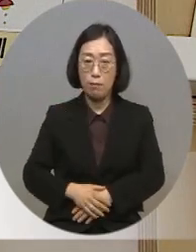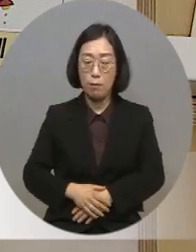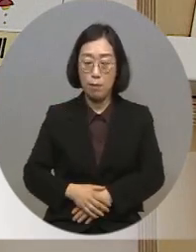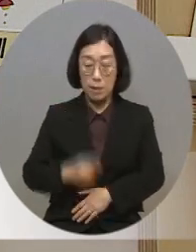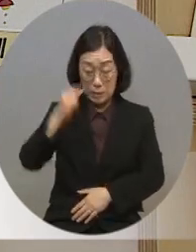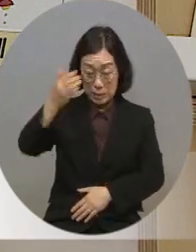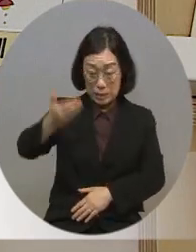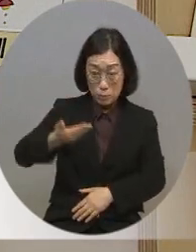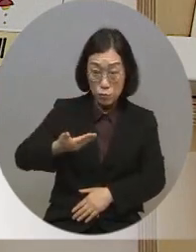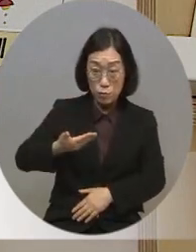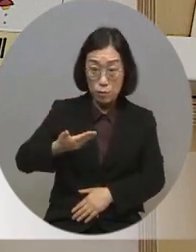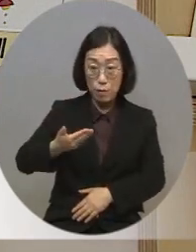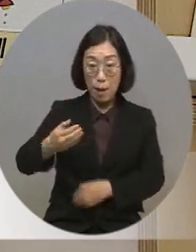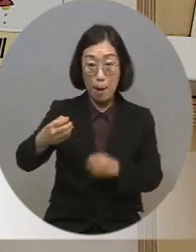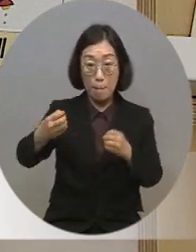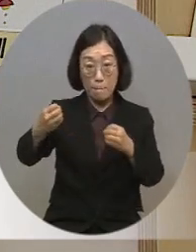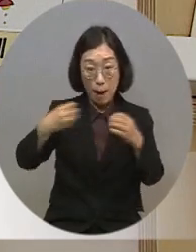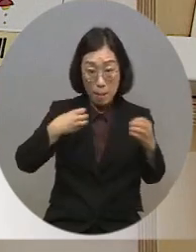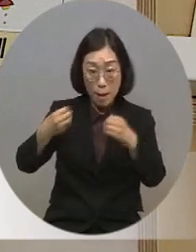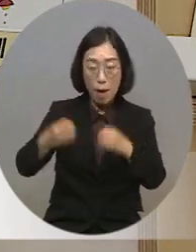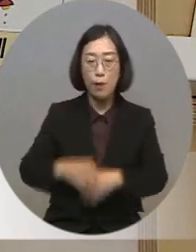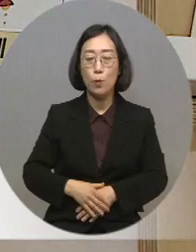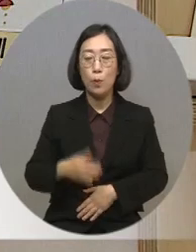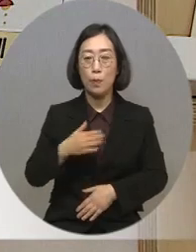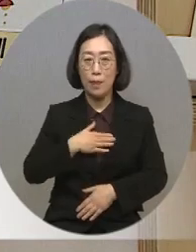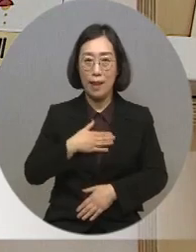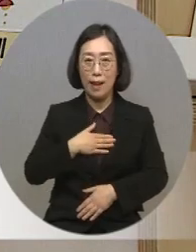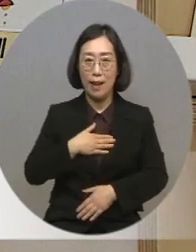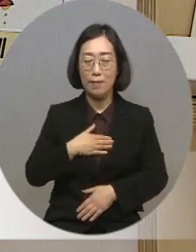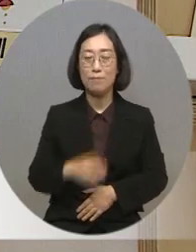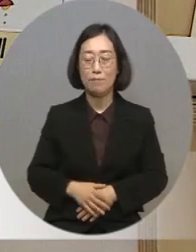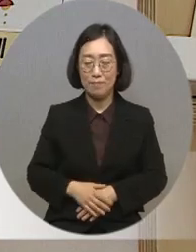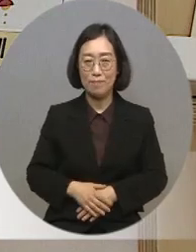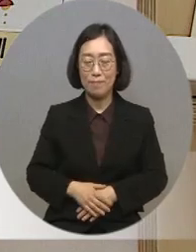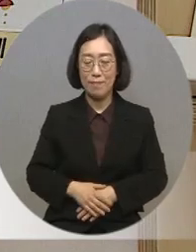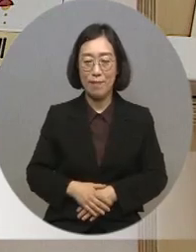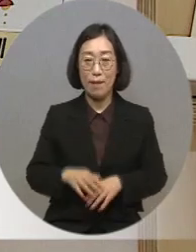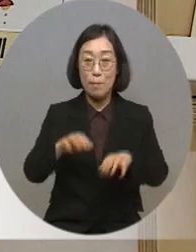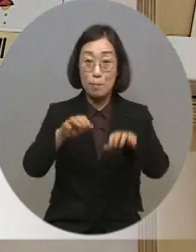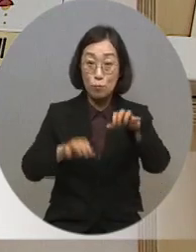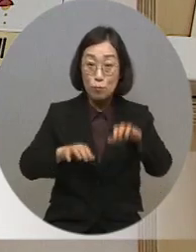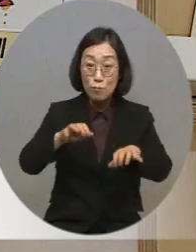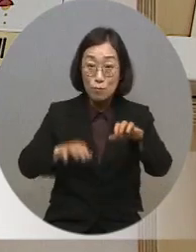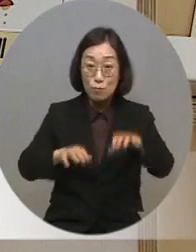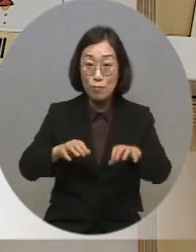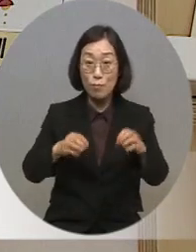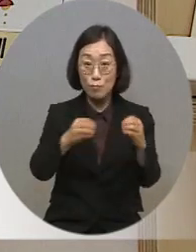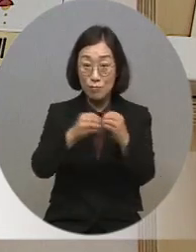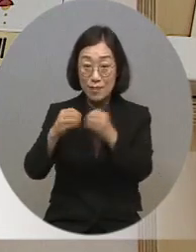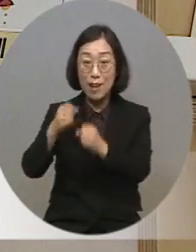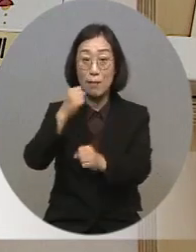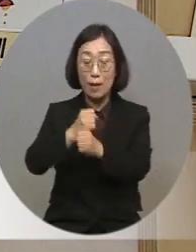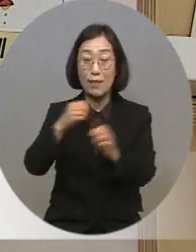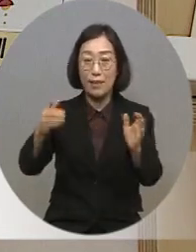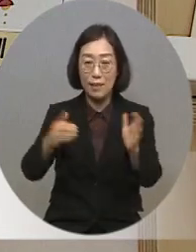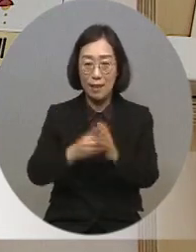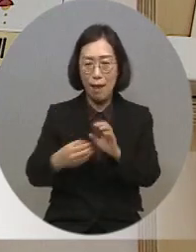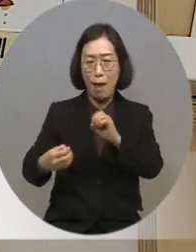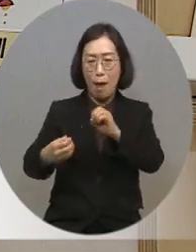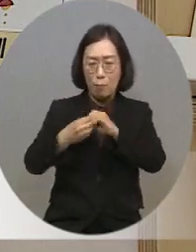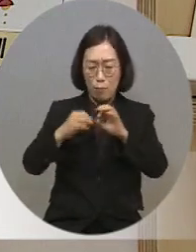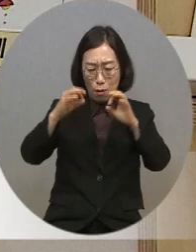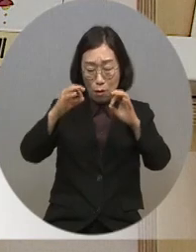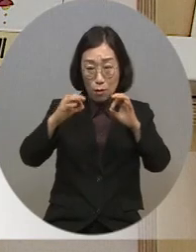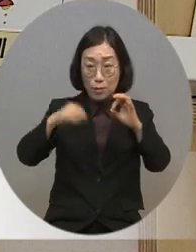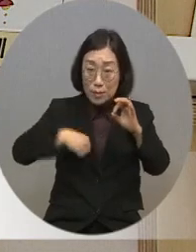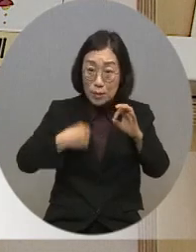생겨나라는 질문을 받을 때와 제가 딱 썼을 때 저도